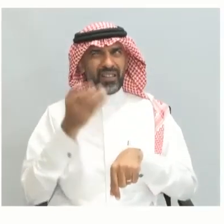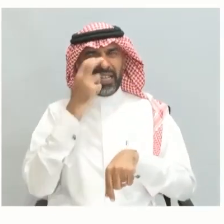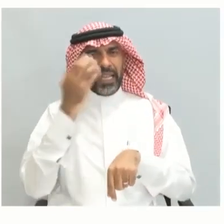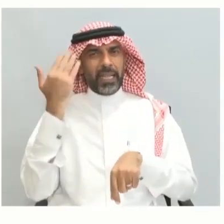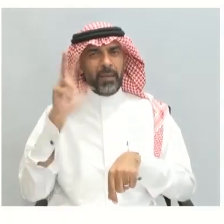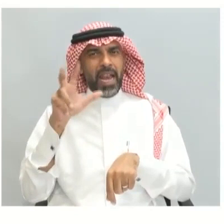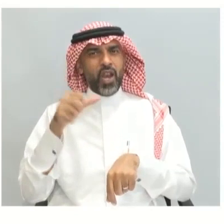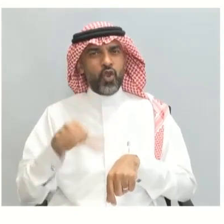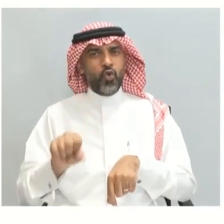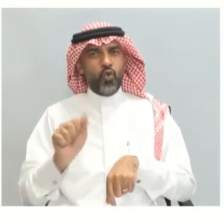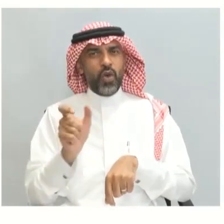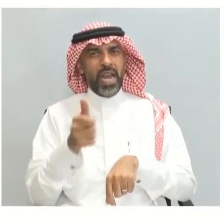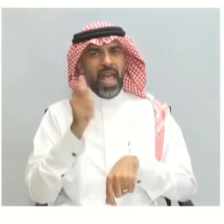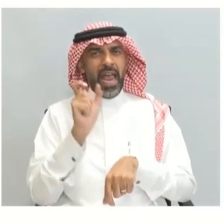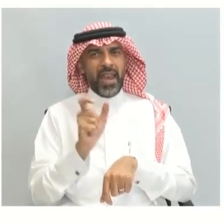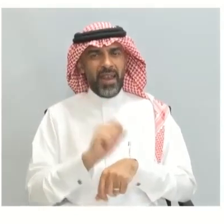ذلك